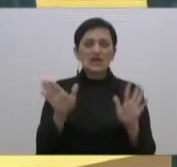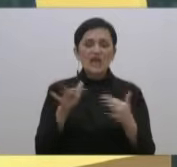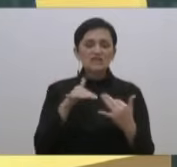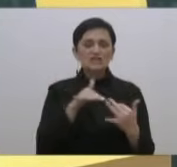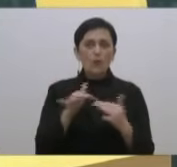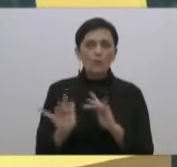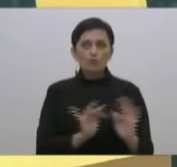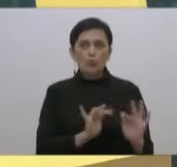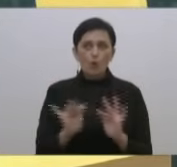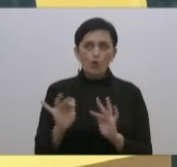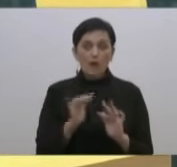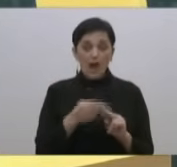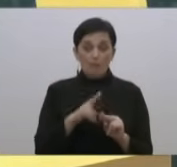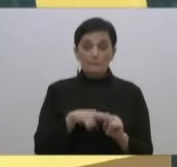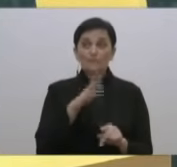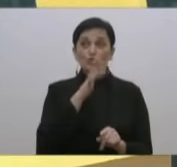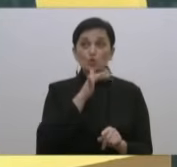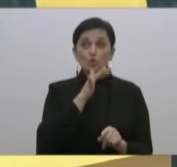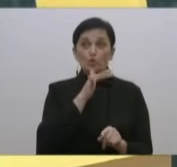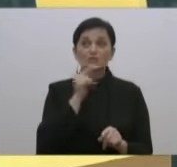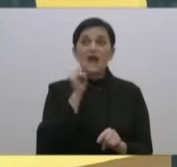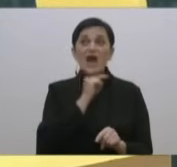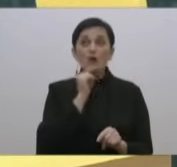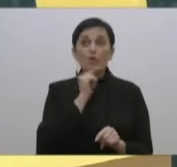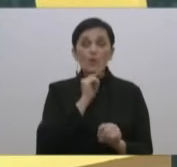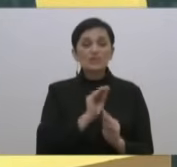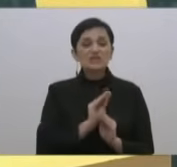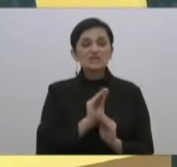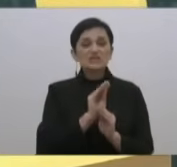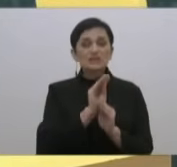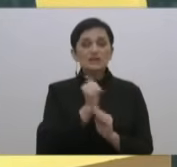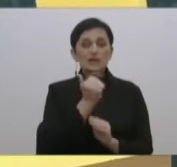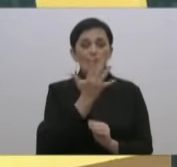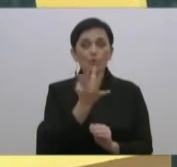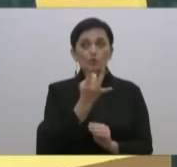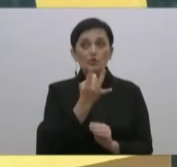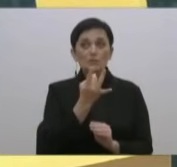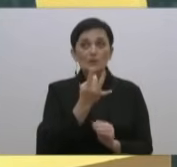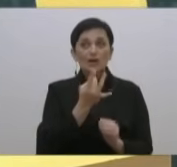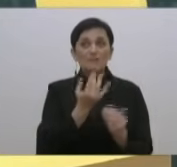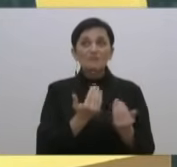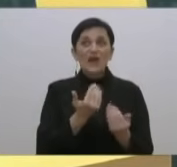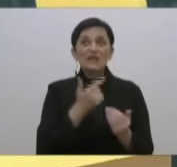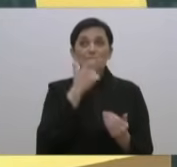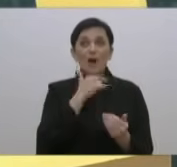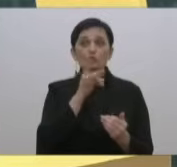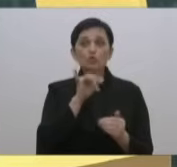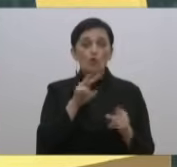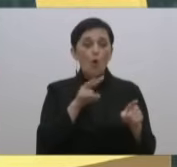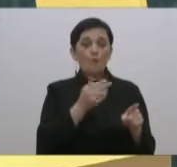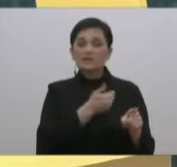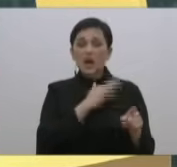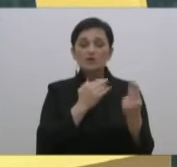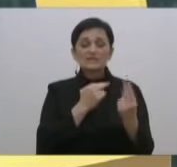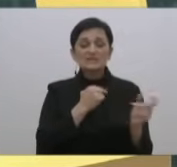საომარი მოქმედება და ამ დროს ეკონომიკა იზრდება რამოდენიმეჯერ. ეხა ბატონ რომანს არ სურს ამ